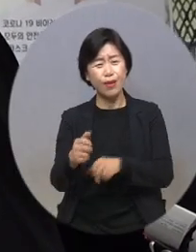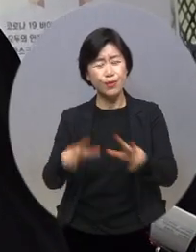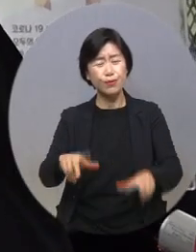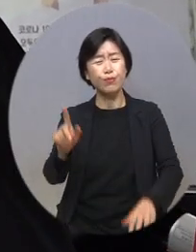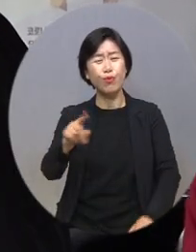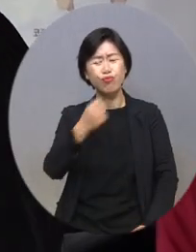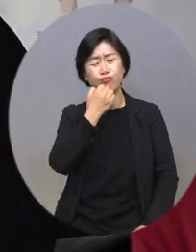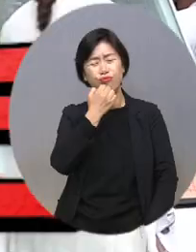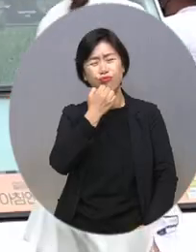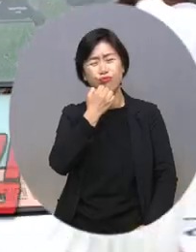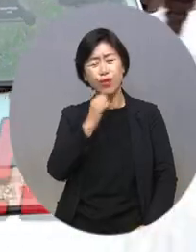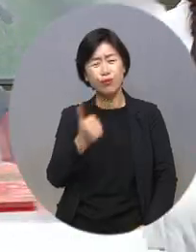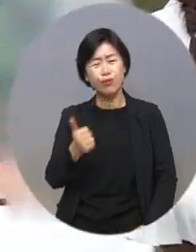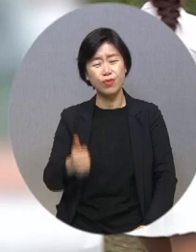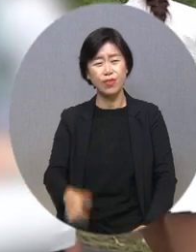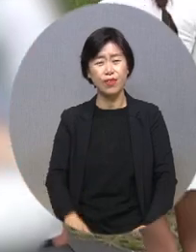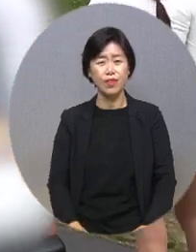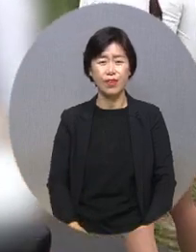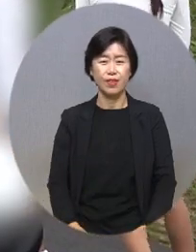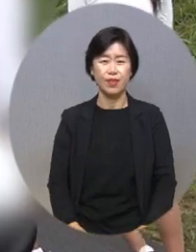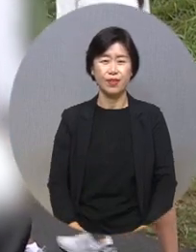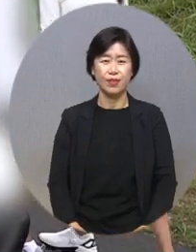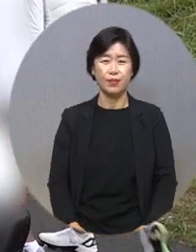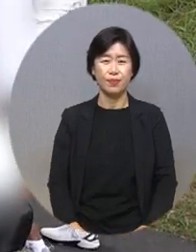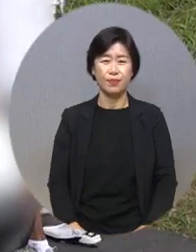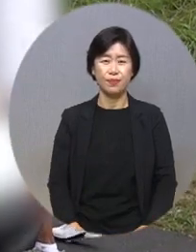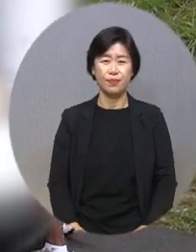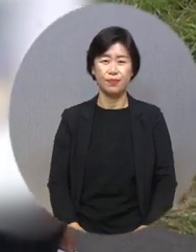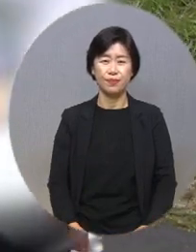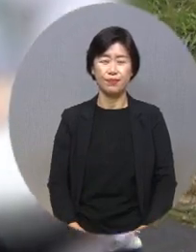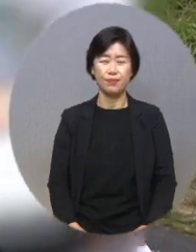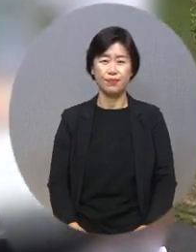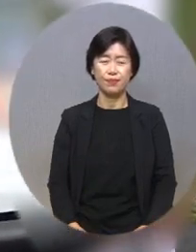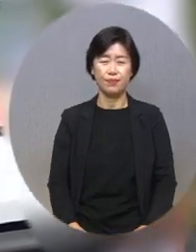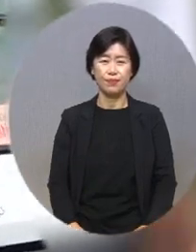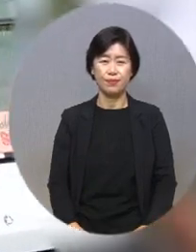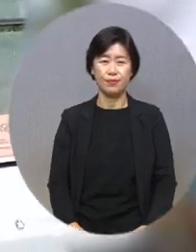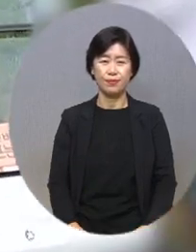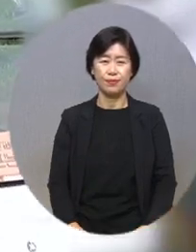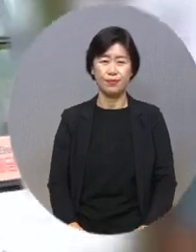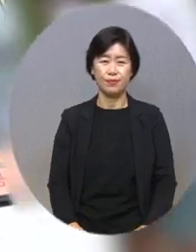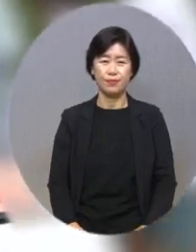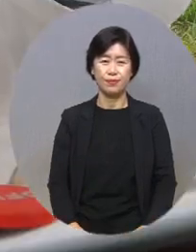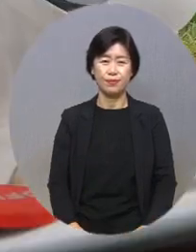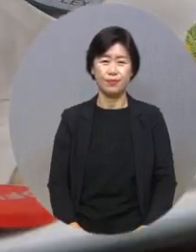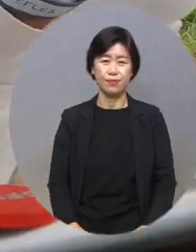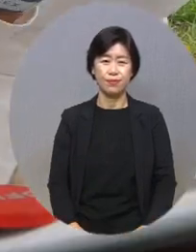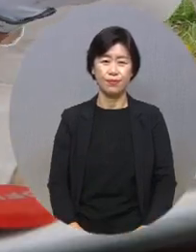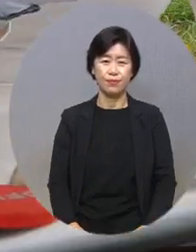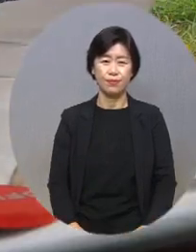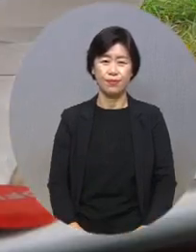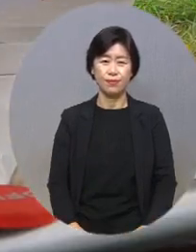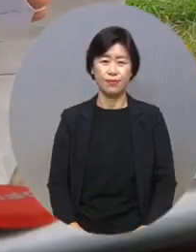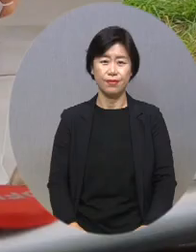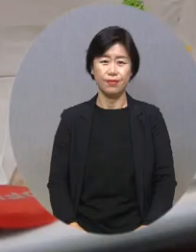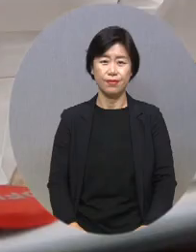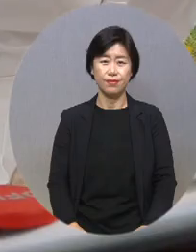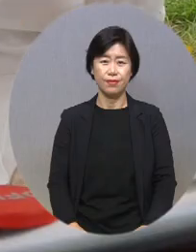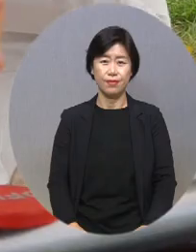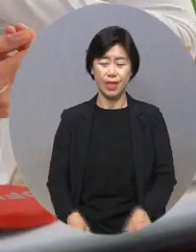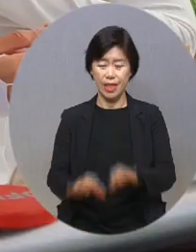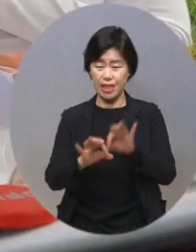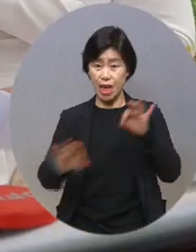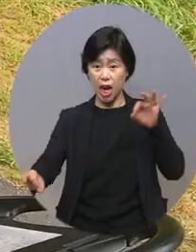조심해. 다 왔어. 인스타 골프팀 이 회 분량으로 접어야 되는 거 아니고? 아니 차를